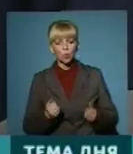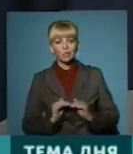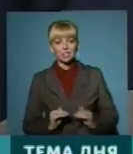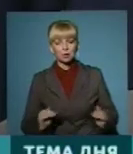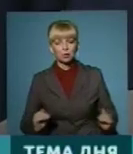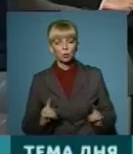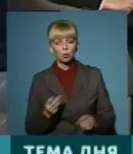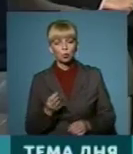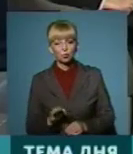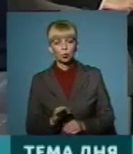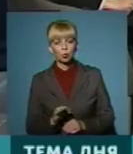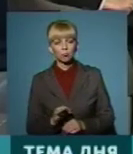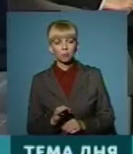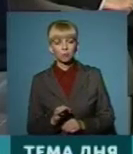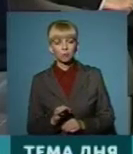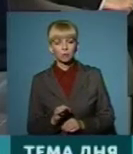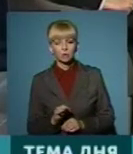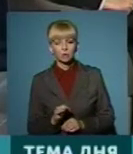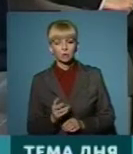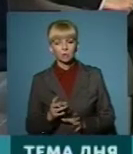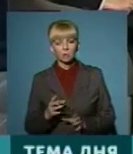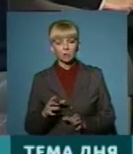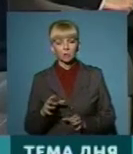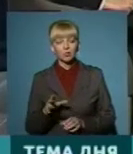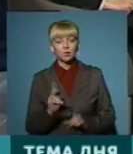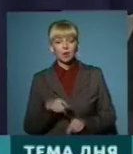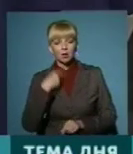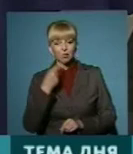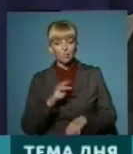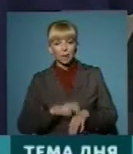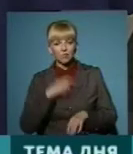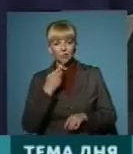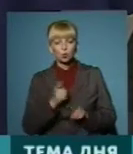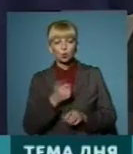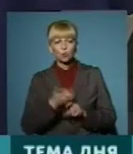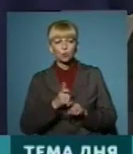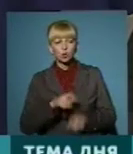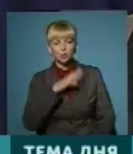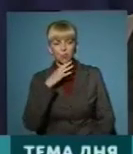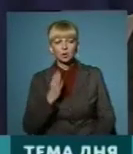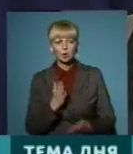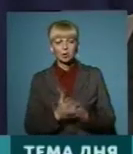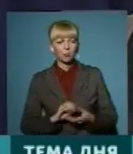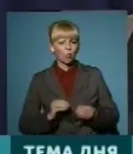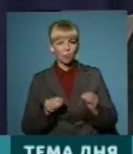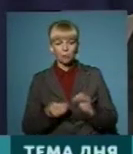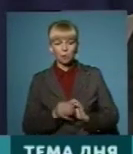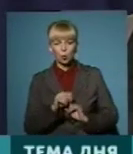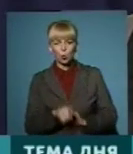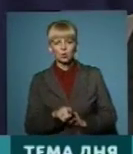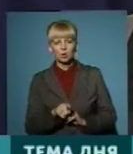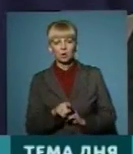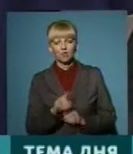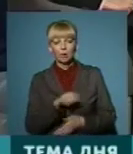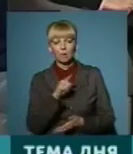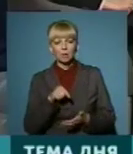діти. Тому що всі і медики кажуть, що дуже багато є проблемних питань